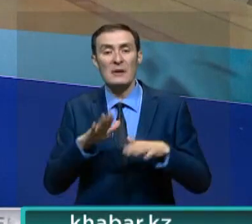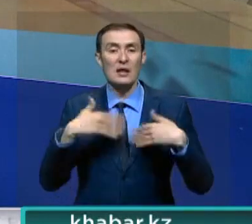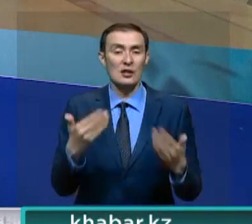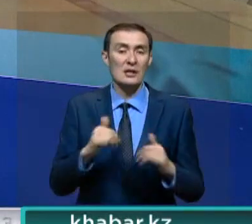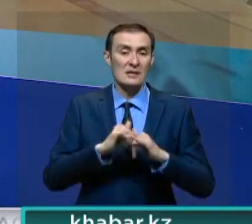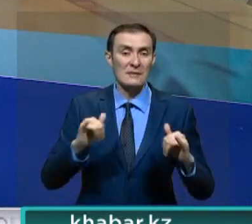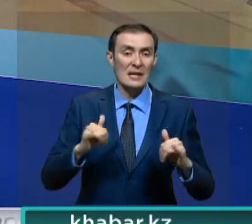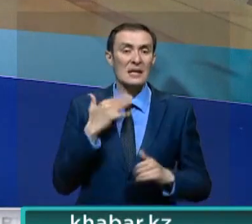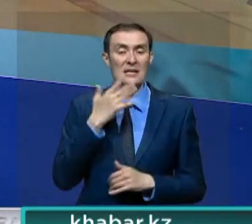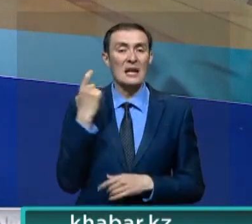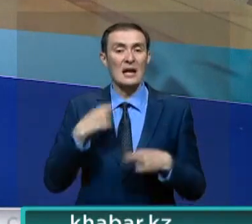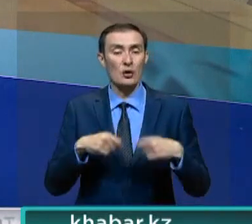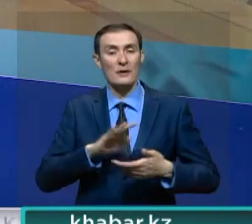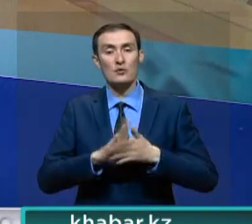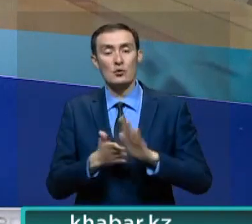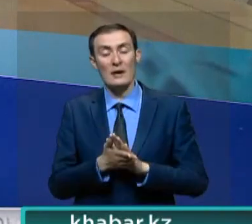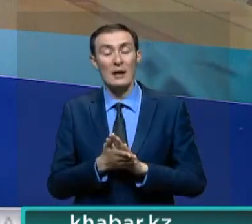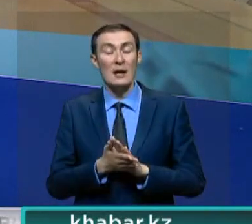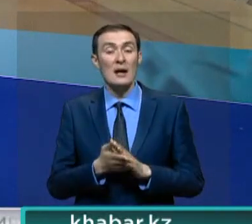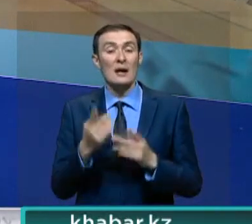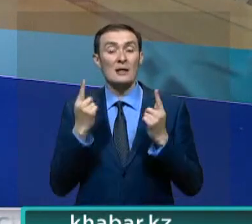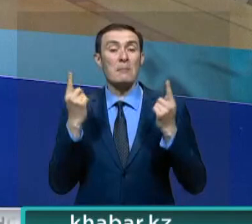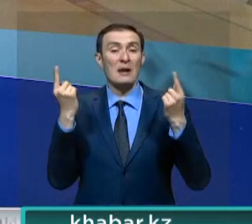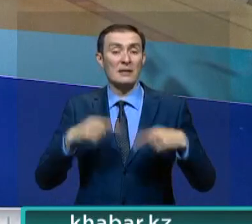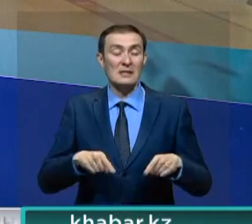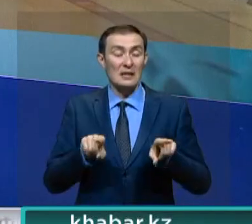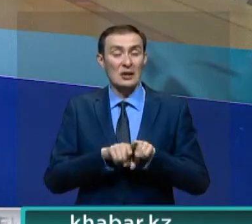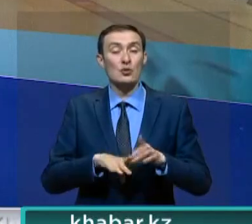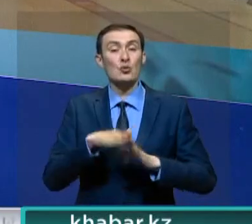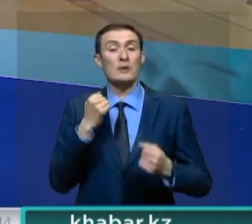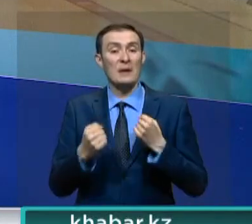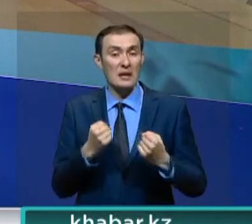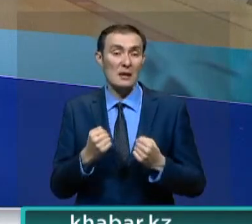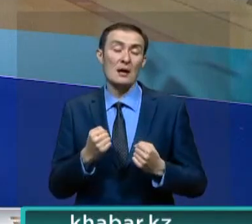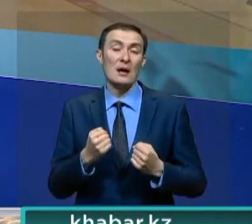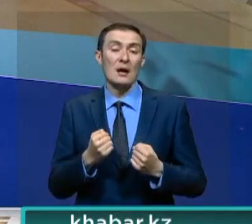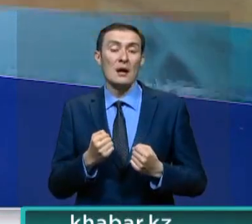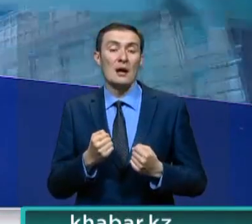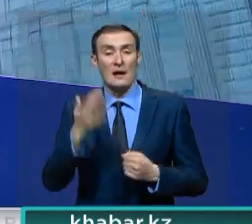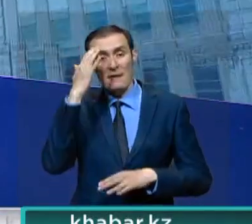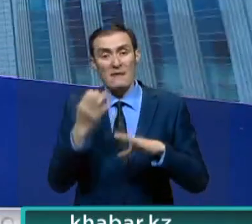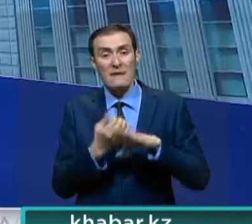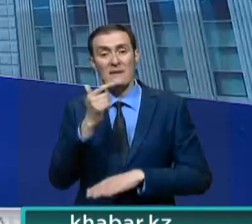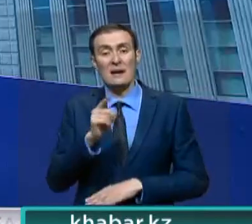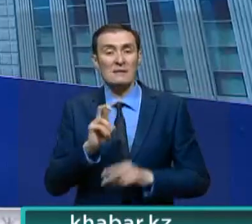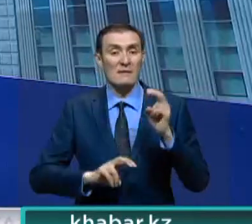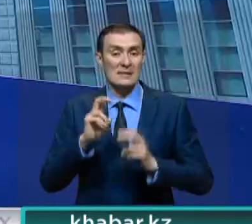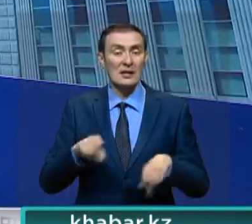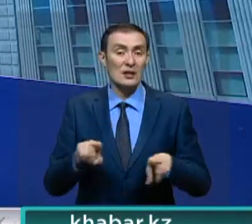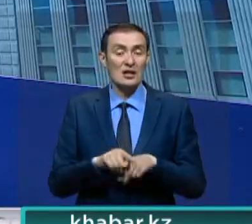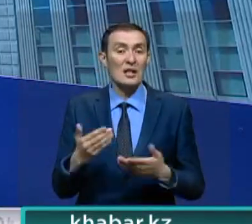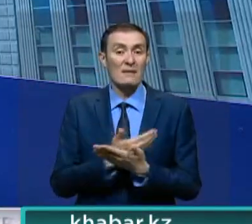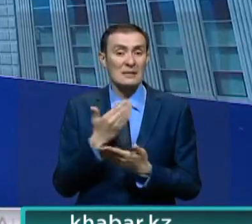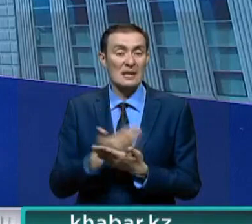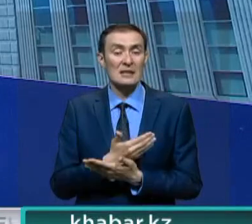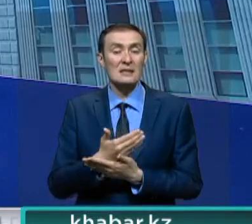предложение развития национальной экономики в условиях глобального кризиса. Рассказал об укреплении роли нефтегазового сектора. И еще о